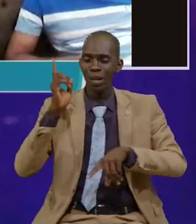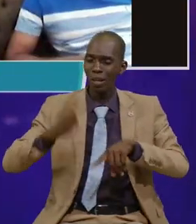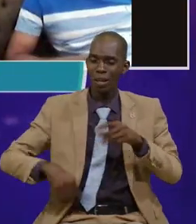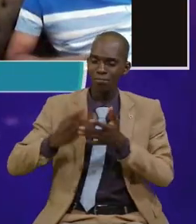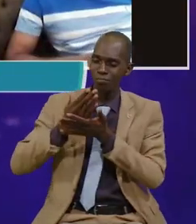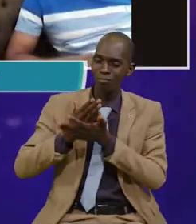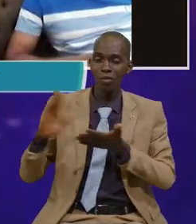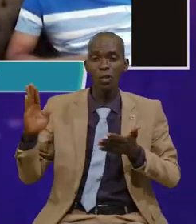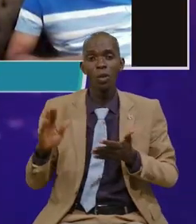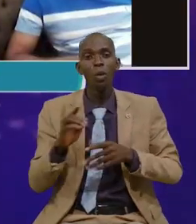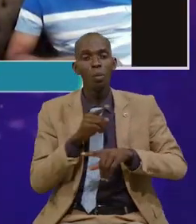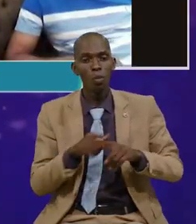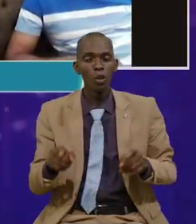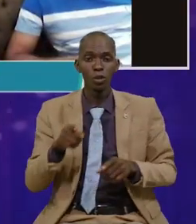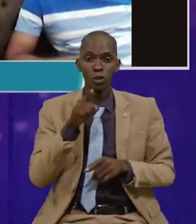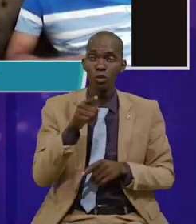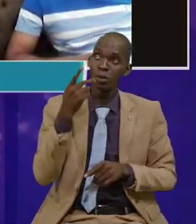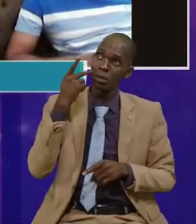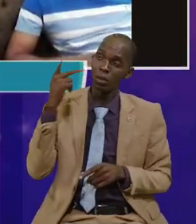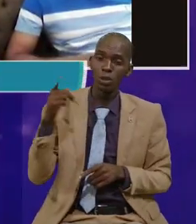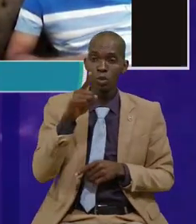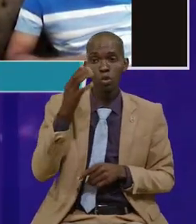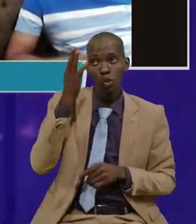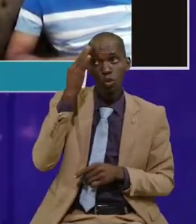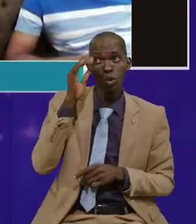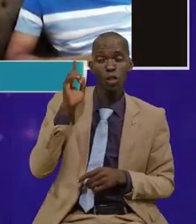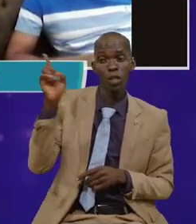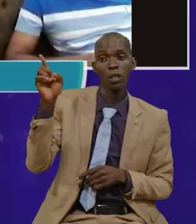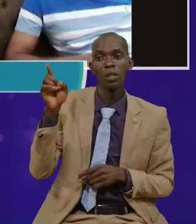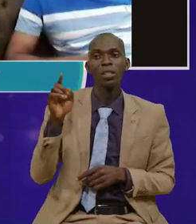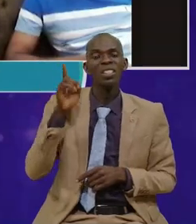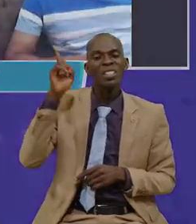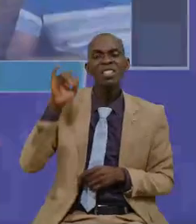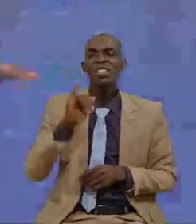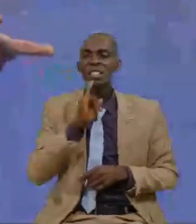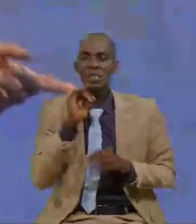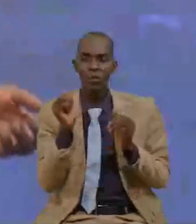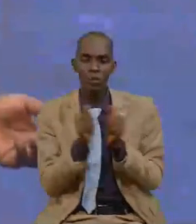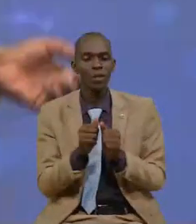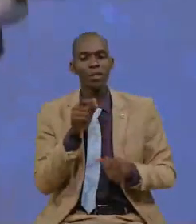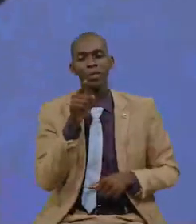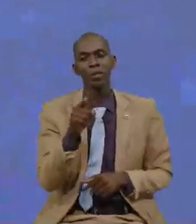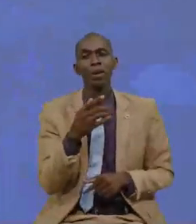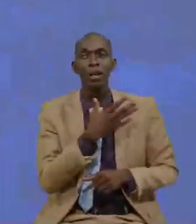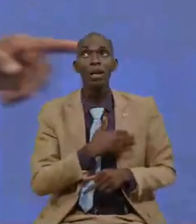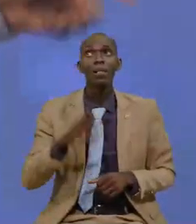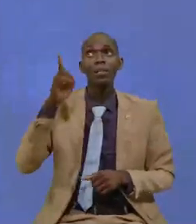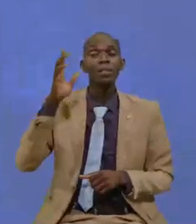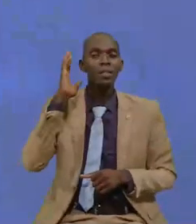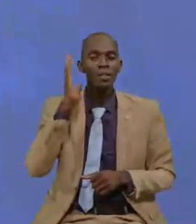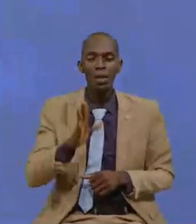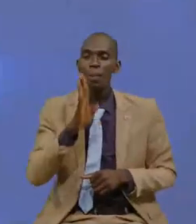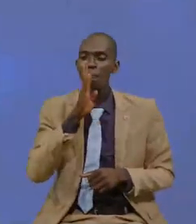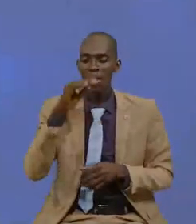peut recevoir. Mais vous le voyez, vous le connaissez, car il est avec vous et